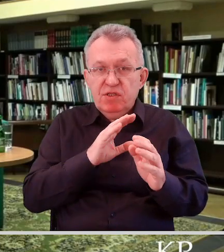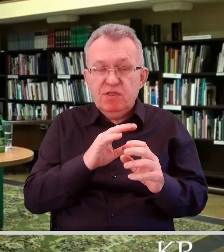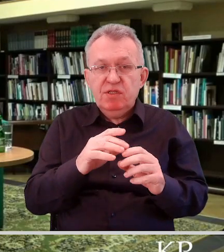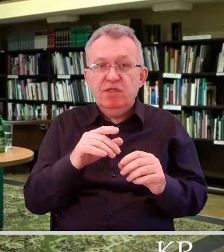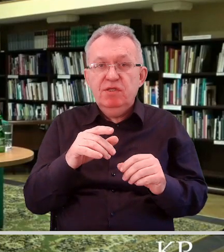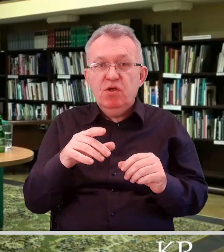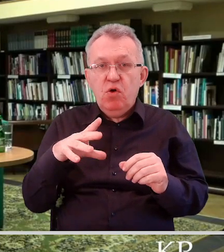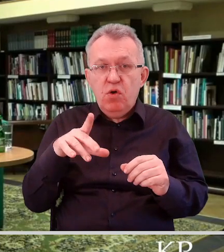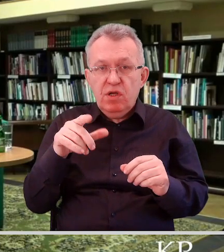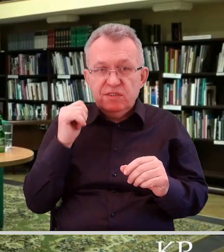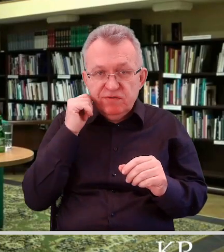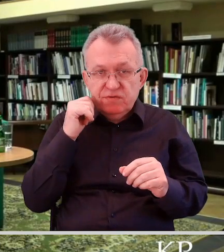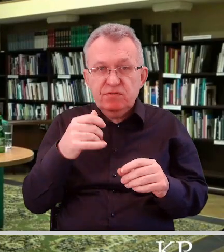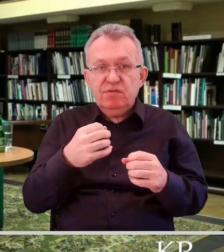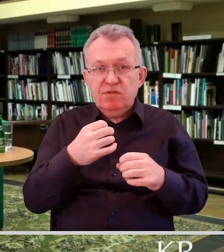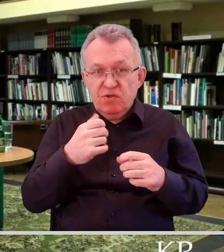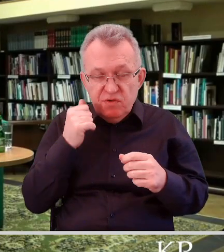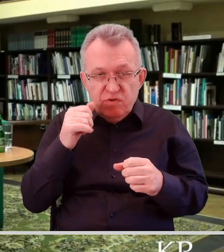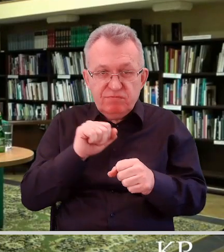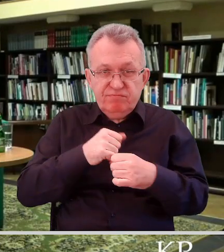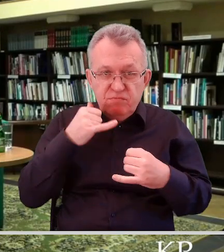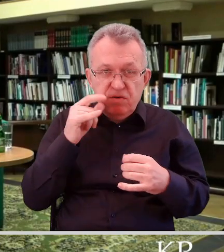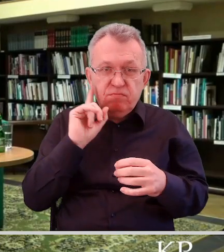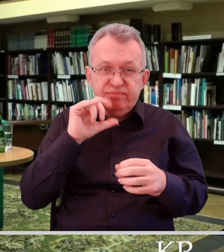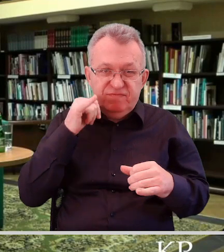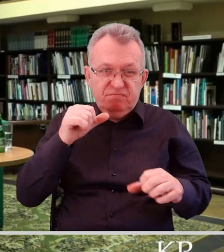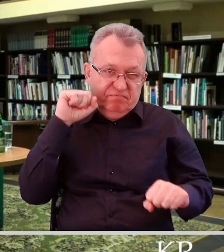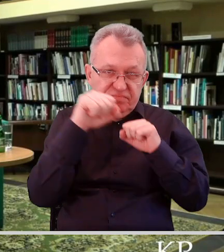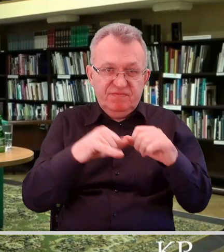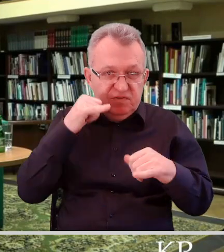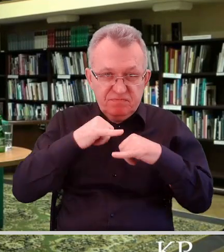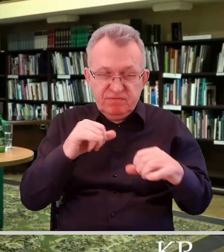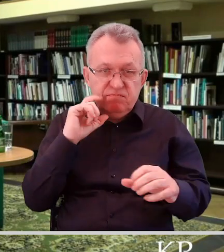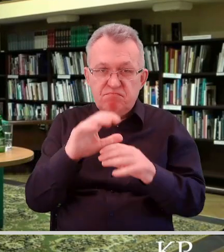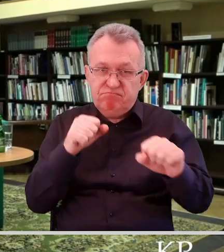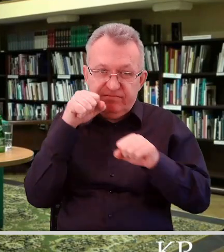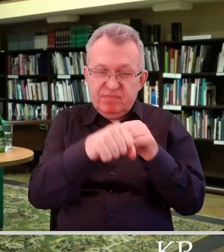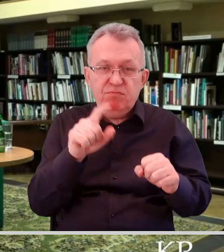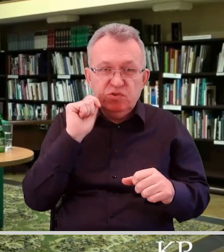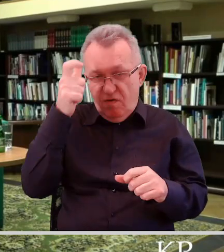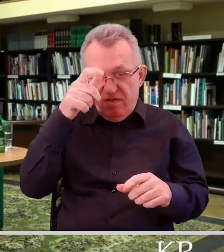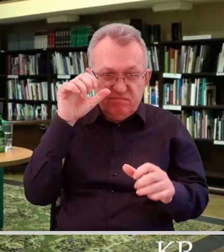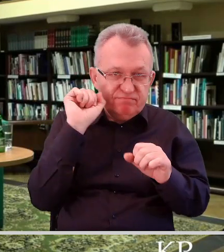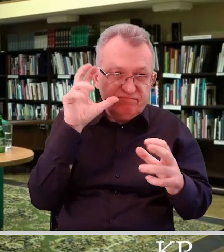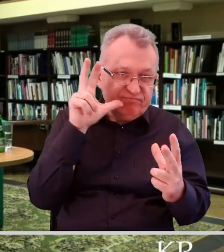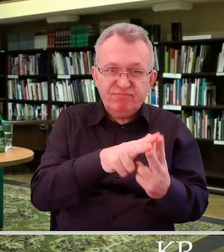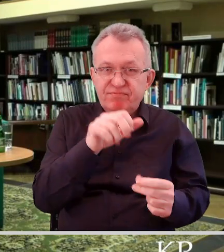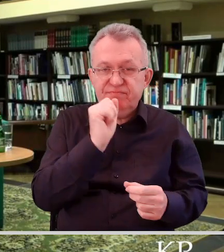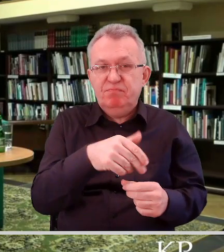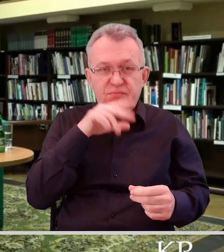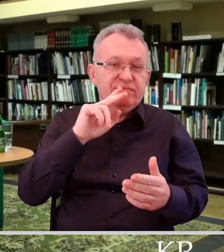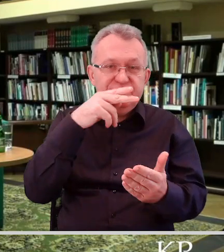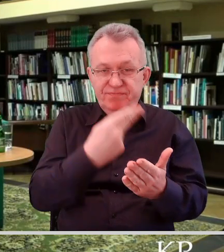w tym sensie, że ona, to jej się wymknęło spod kontroli, pobiła tego człowieka. I jakby to, co ja opisuję w